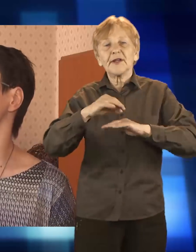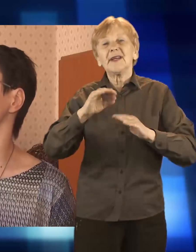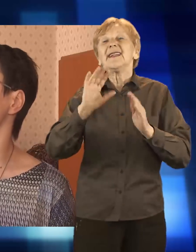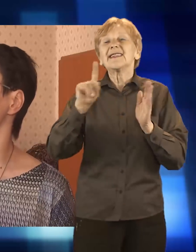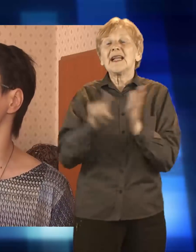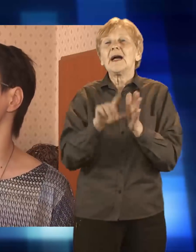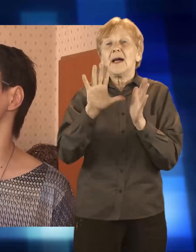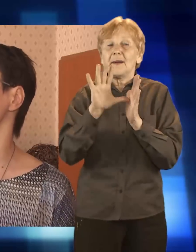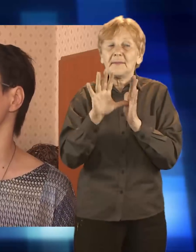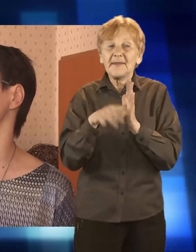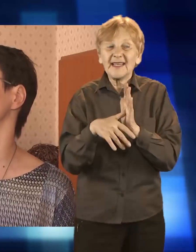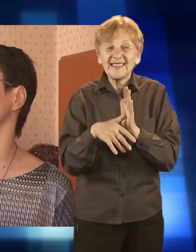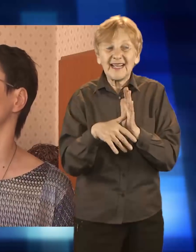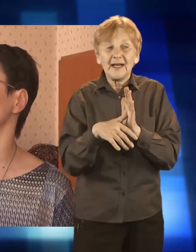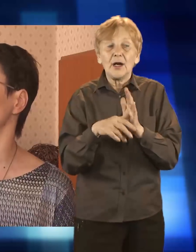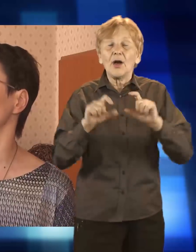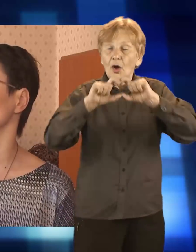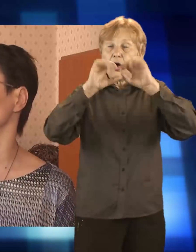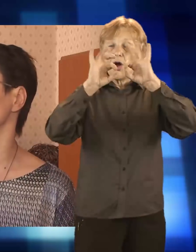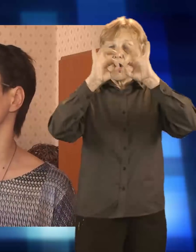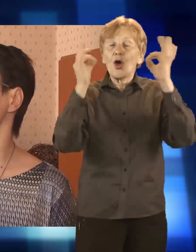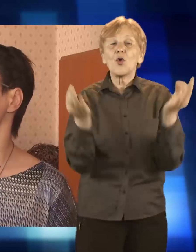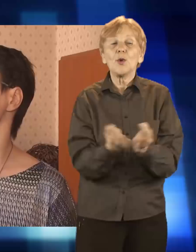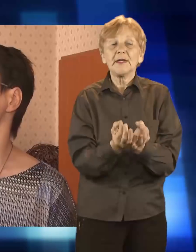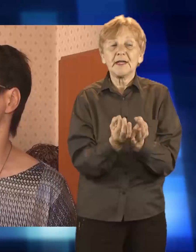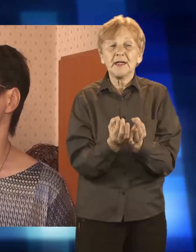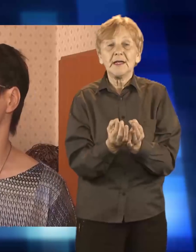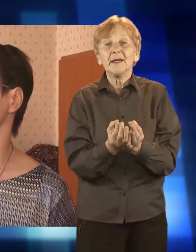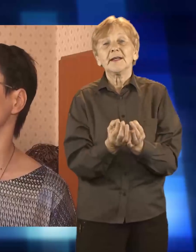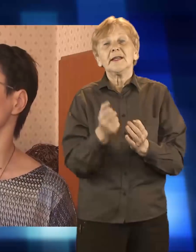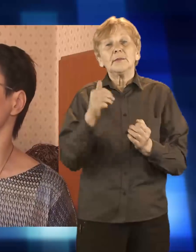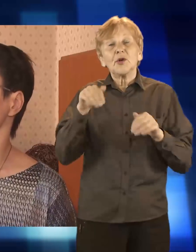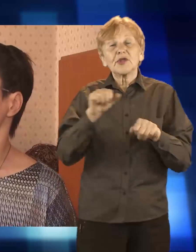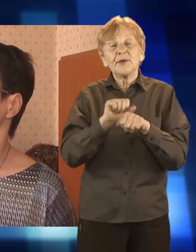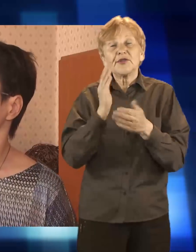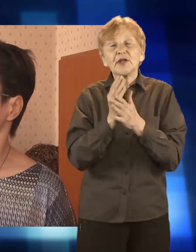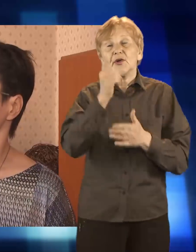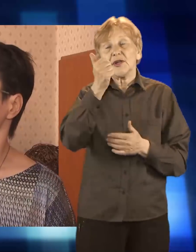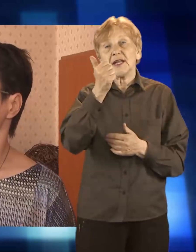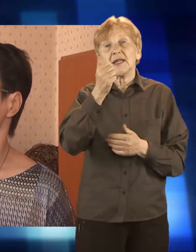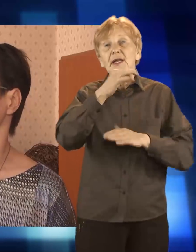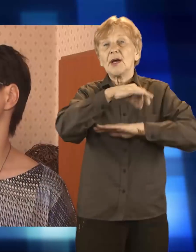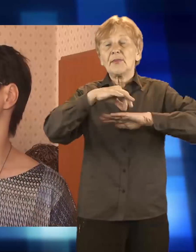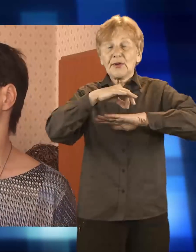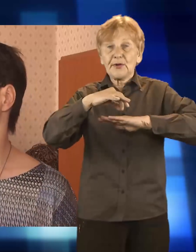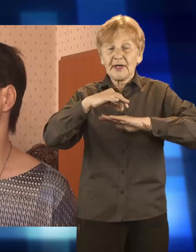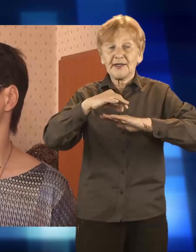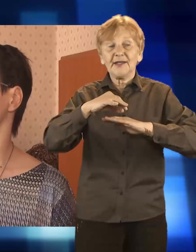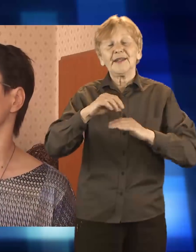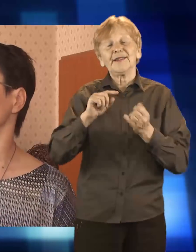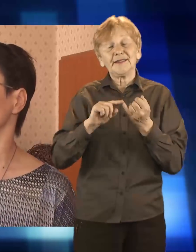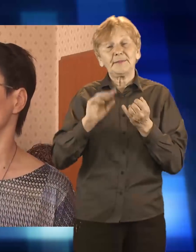kilka ogólnomiejskich projektów. Także projekt będzie mógł opiewać nawet na kwotę 1,5 miliona i